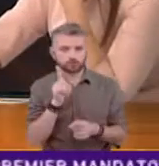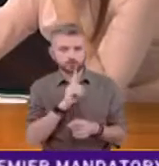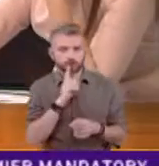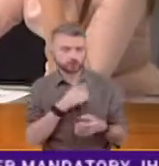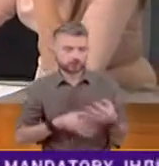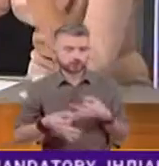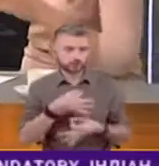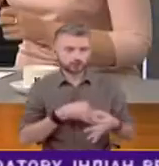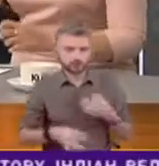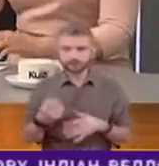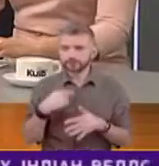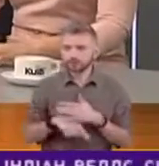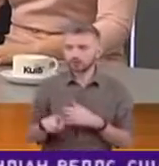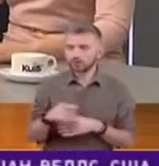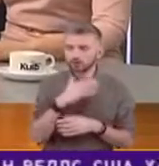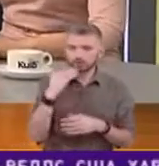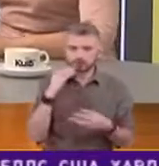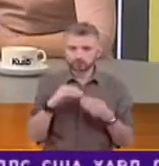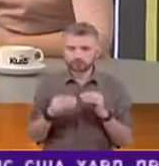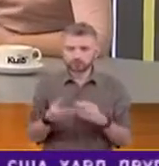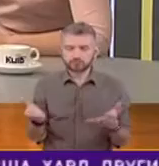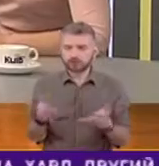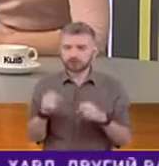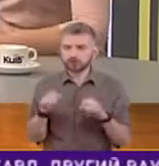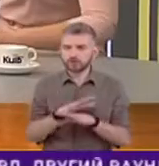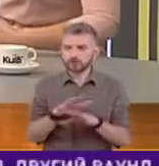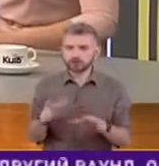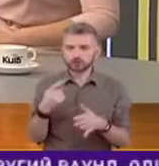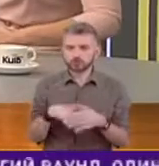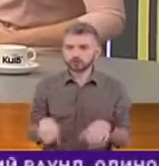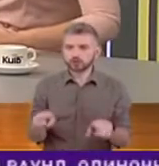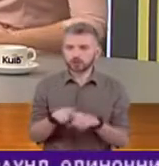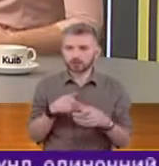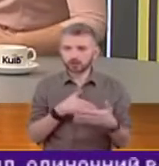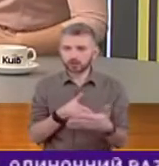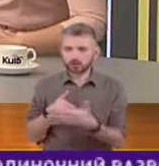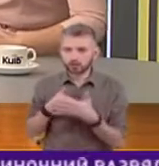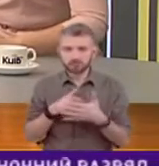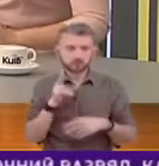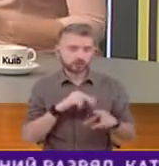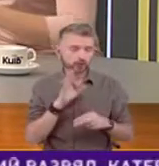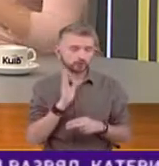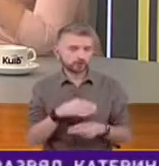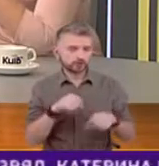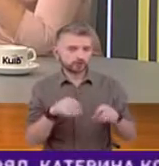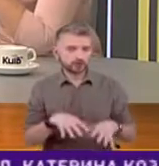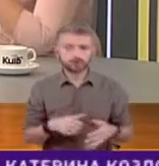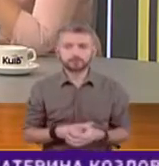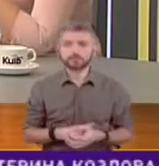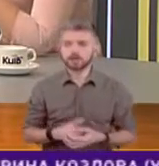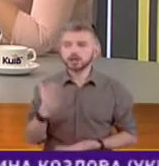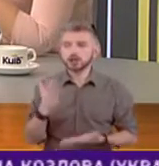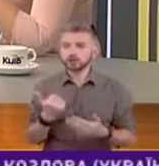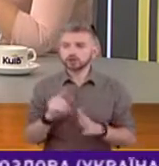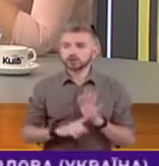точиться дискусія. Тобто купа колізій, які не є вирішеними, тому ось такий замкнутий. Сподіваюсь, вирішені. Так, пане Вадиме, якщо